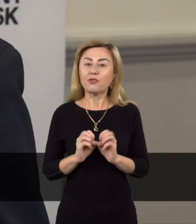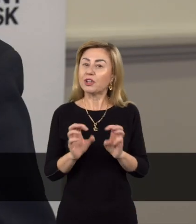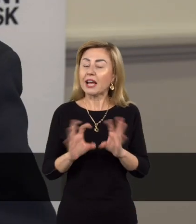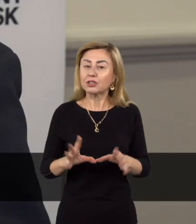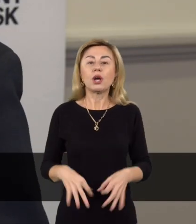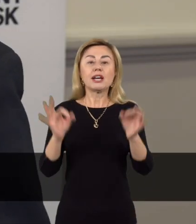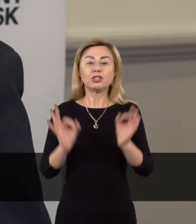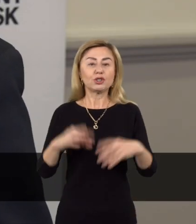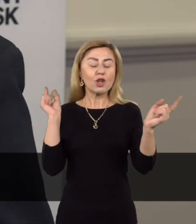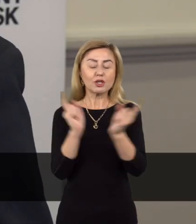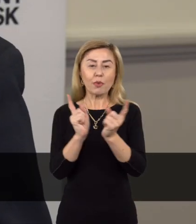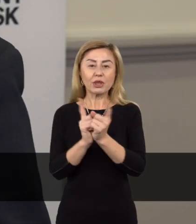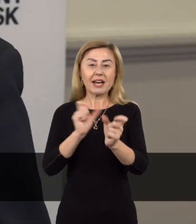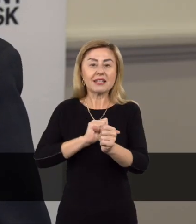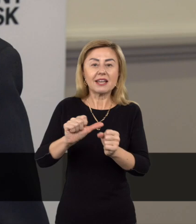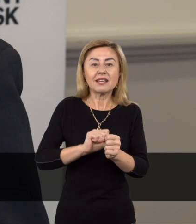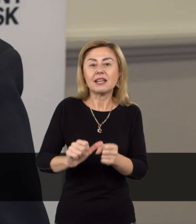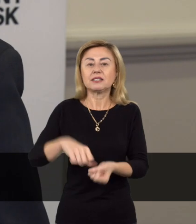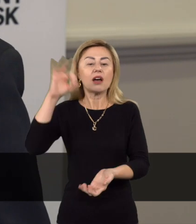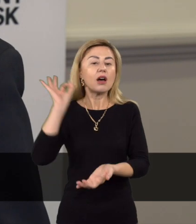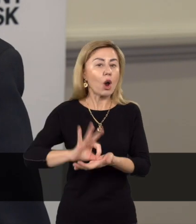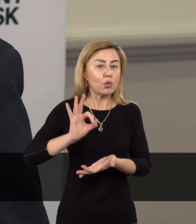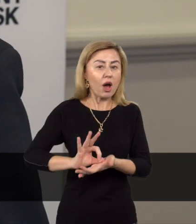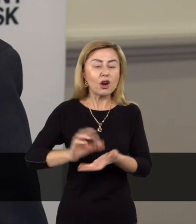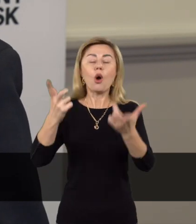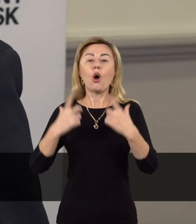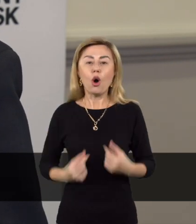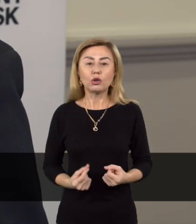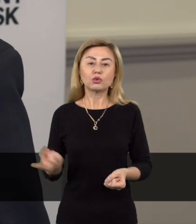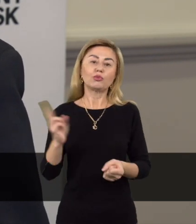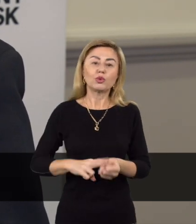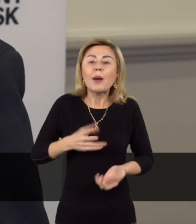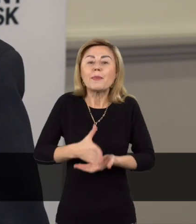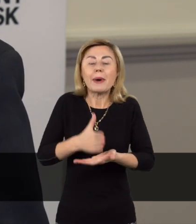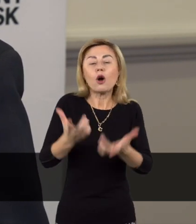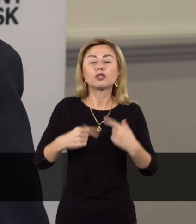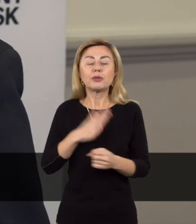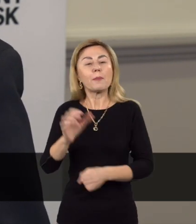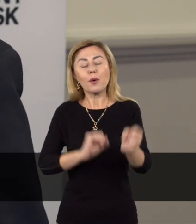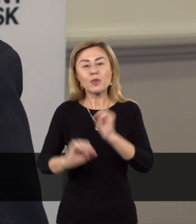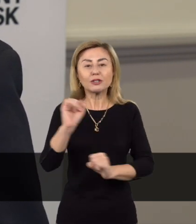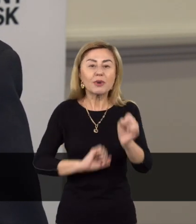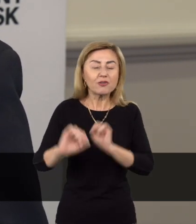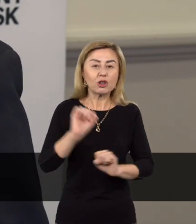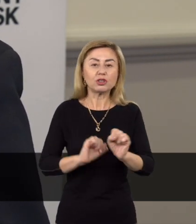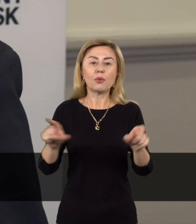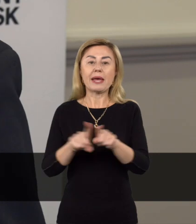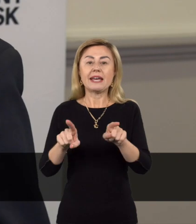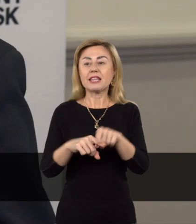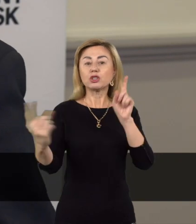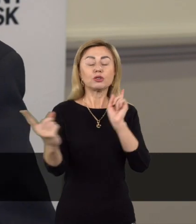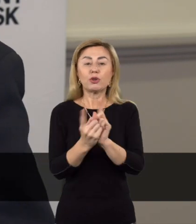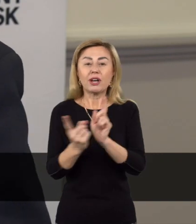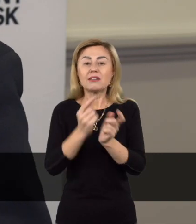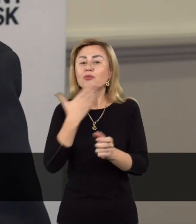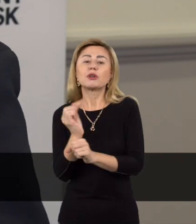To dzisiejsze spotkanie jest spotkaniem cyklicznym środowiska osób, które działają na rzecz osób z niepełnosprawnością. To